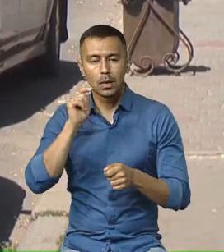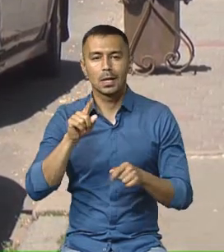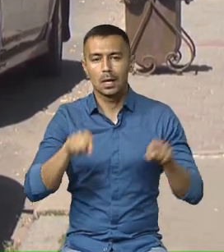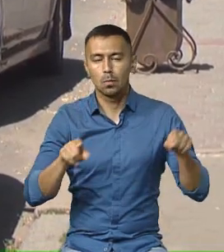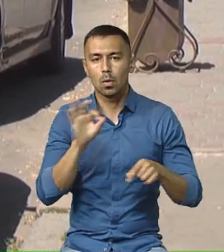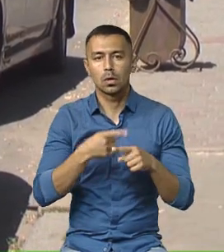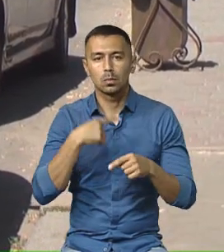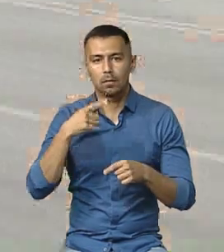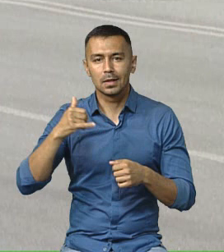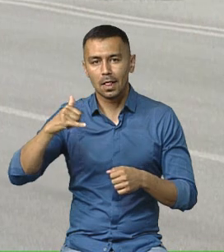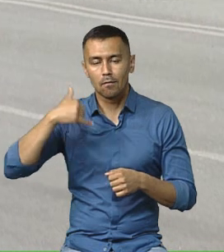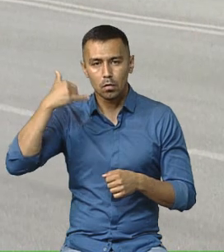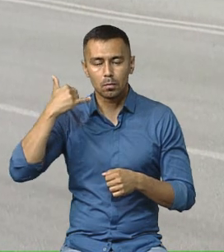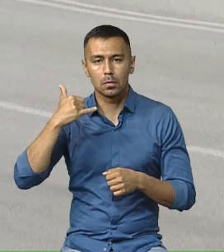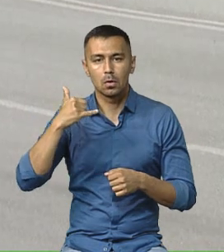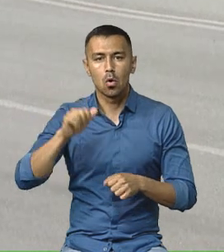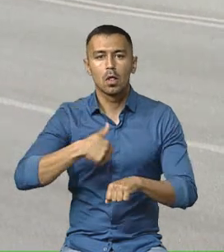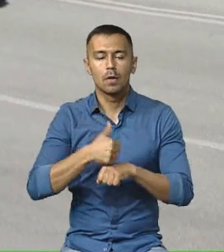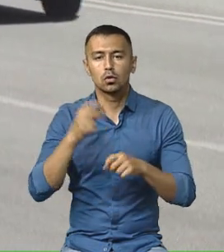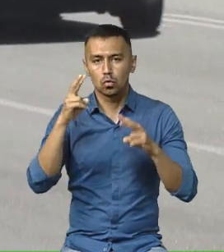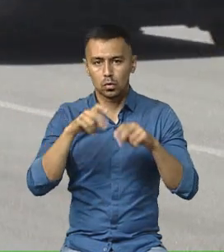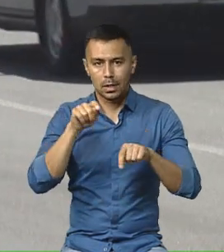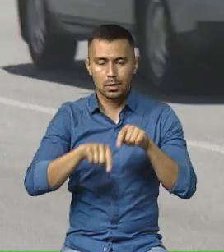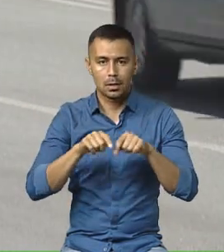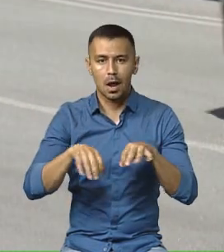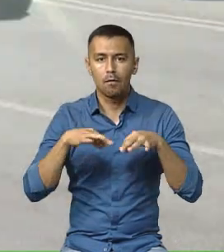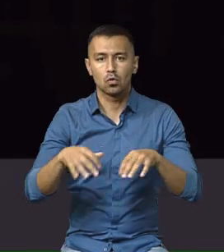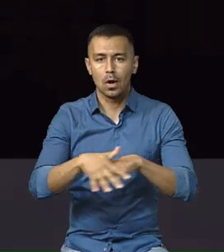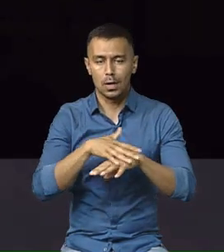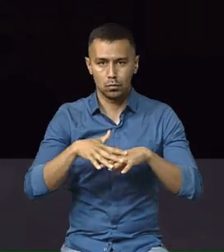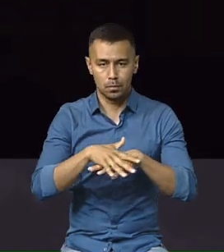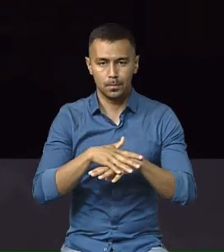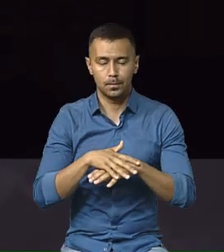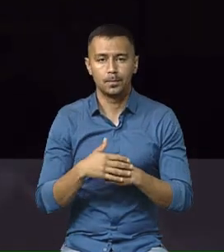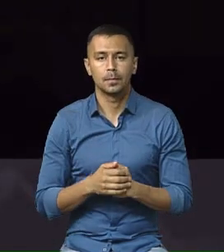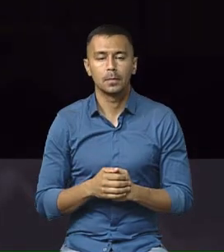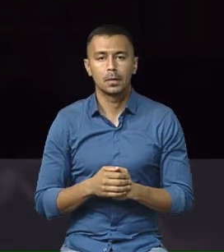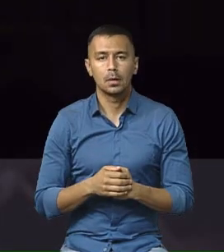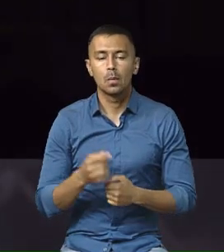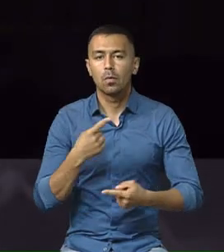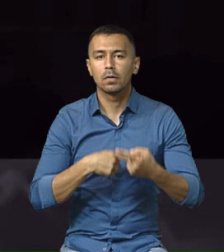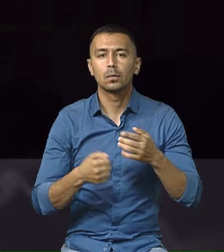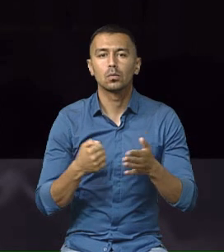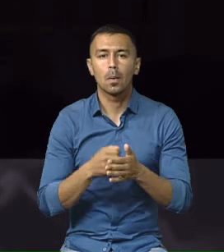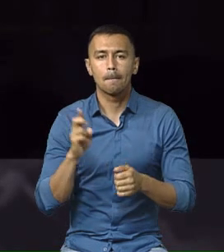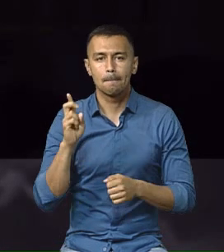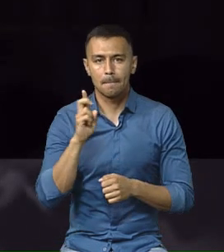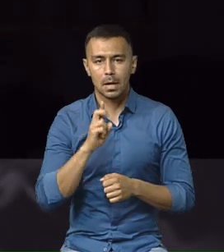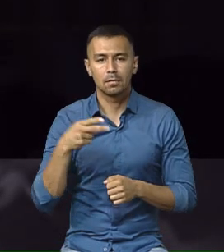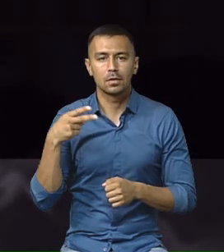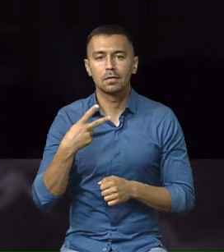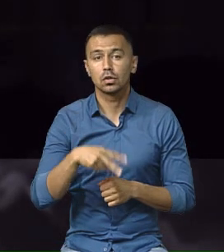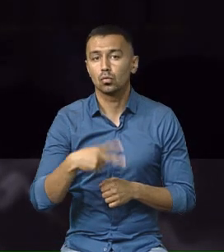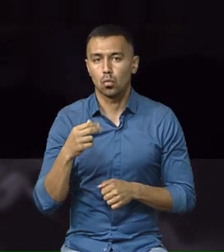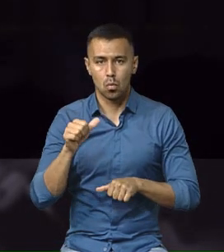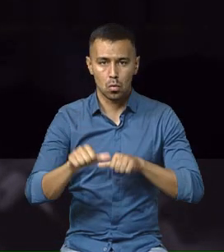розповів телефоном голова Інституту дослідження авторинку Станіслав Бучацький. Ми повернемося до березня